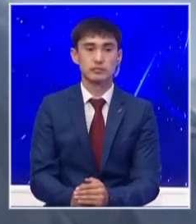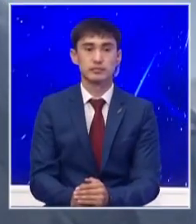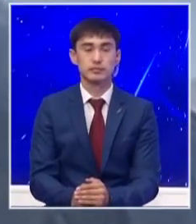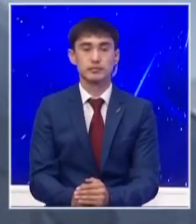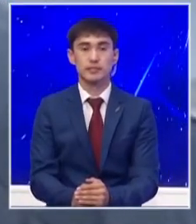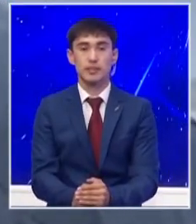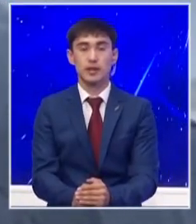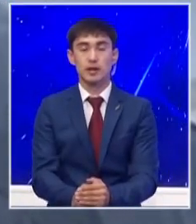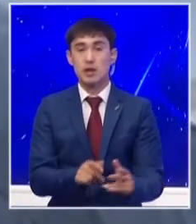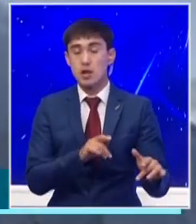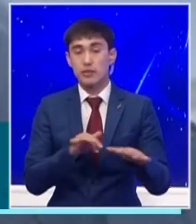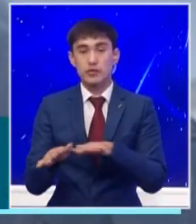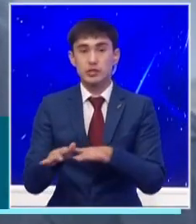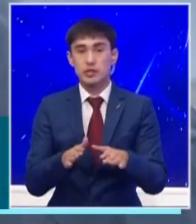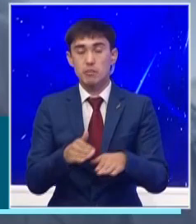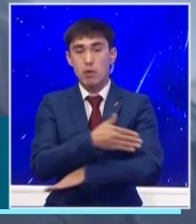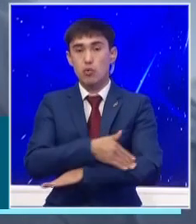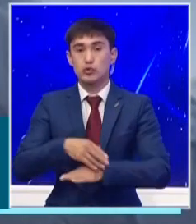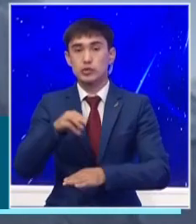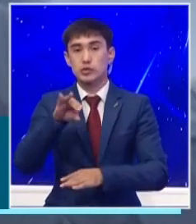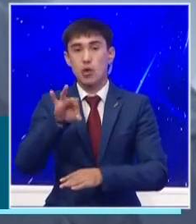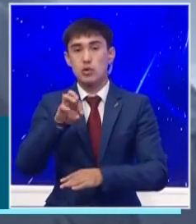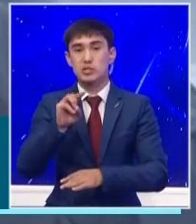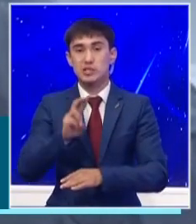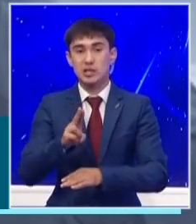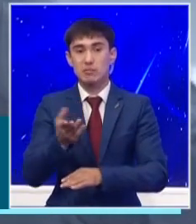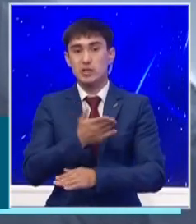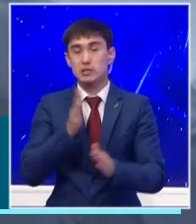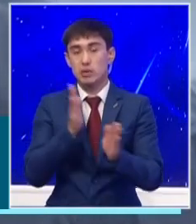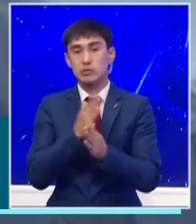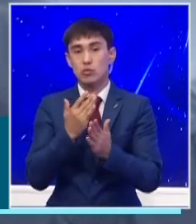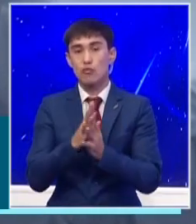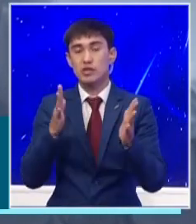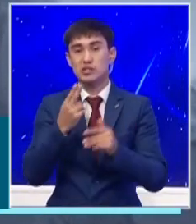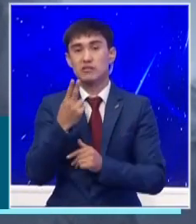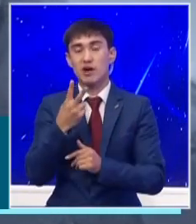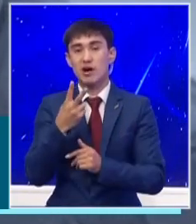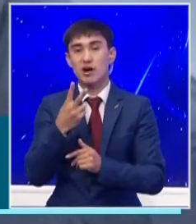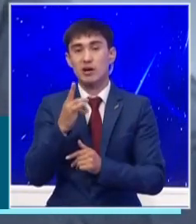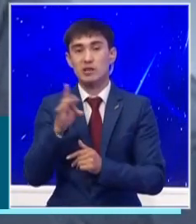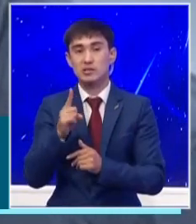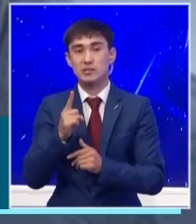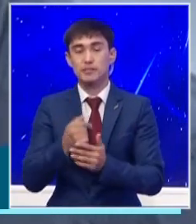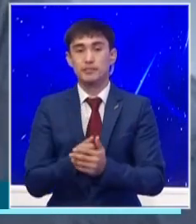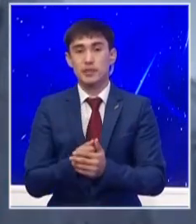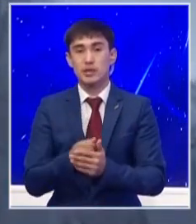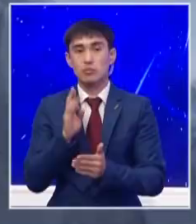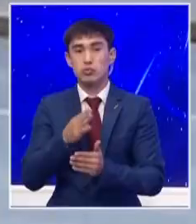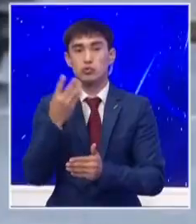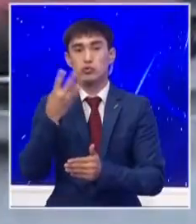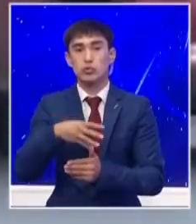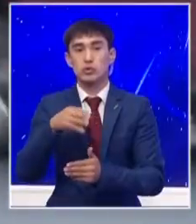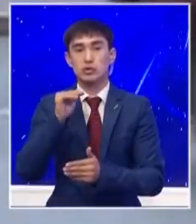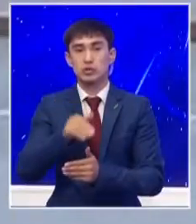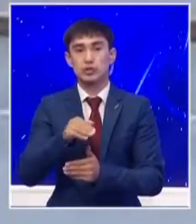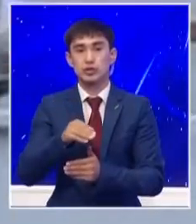Движение по проспекту Тавель-Сиздык, по нашим прогнозам, увеличится в 2,5 раза. Это будет не менее 40 тысяч